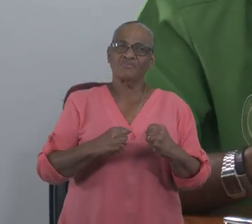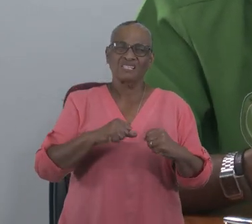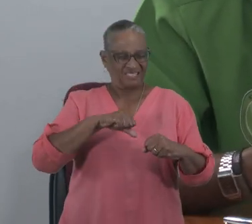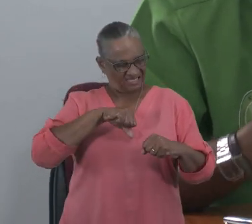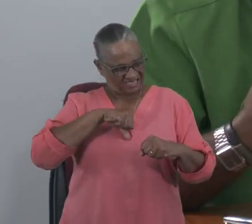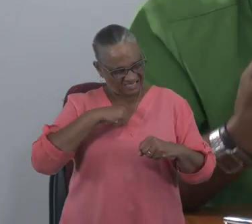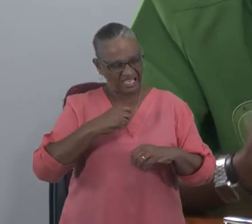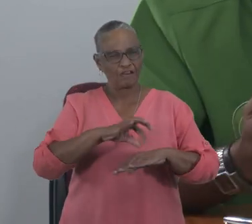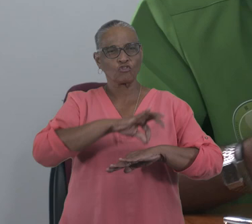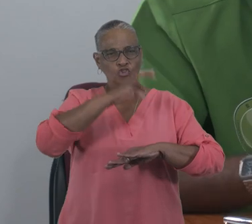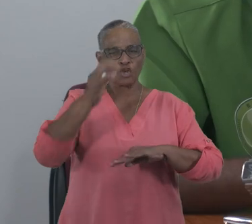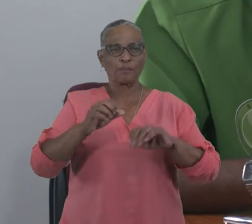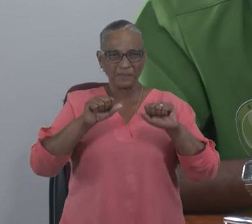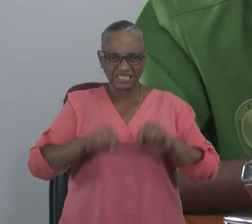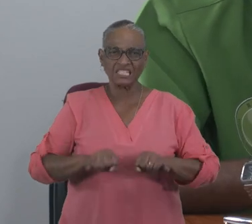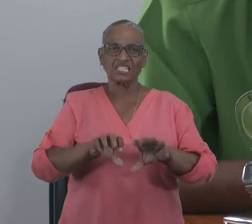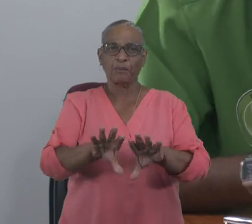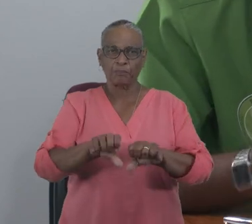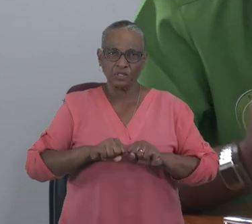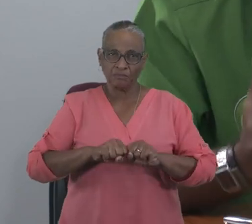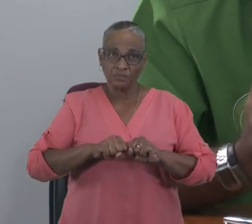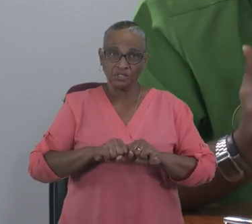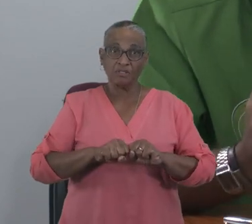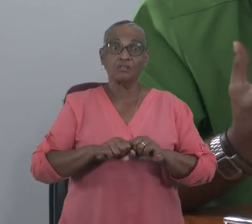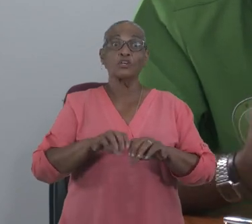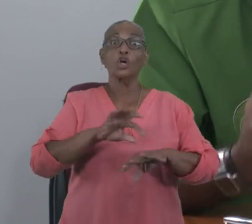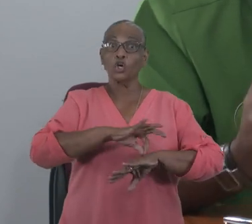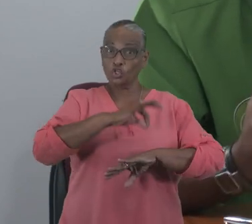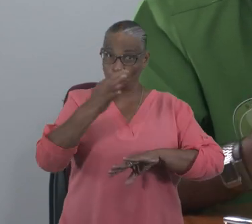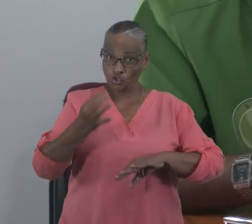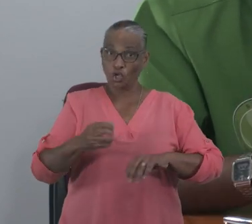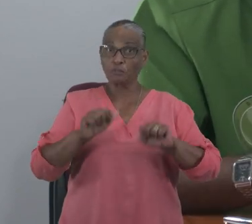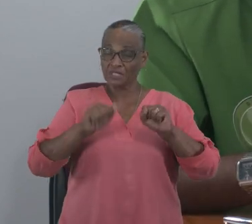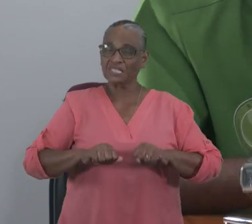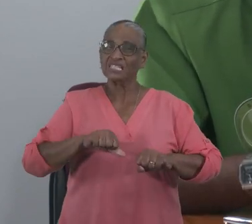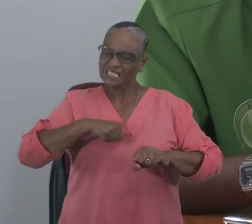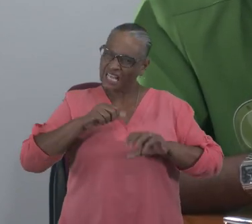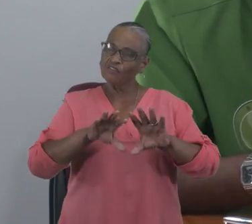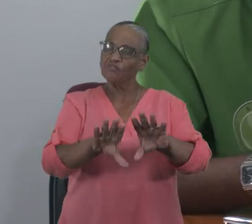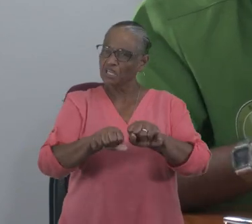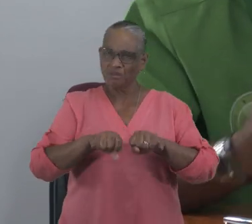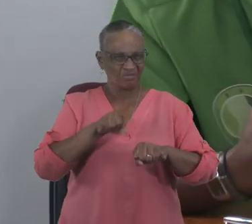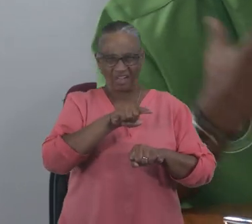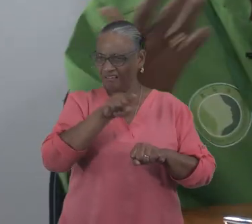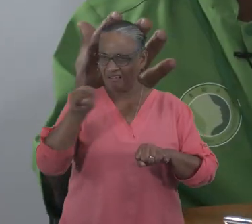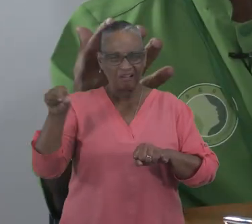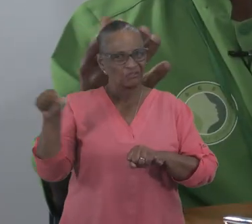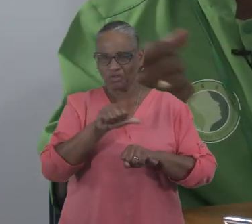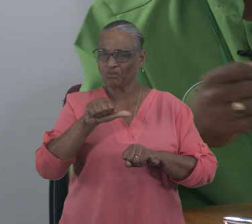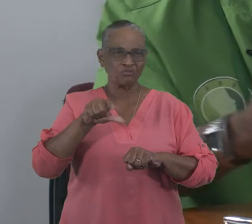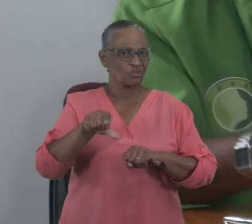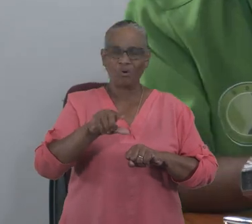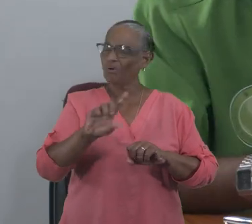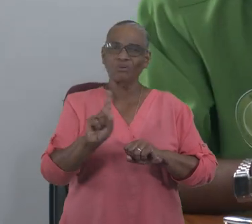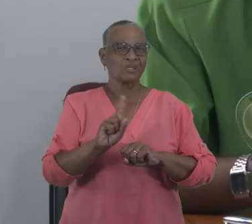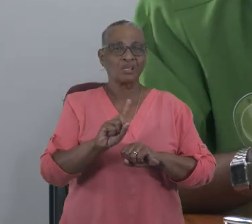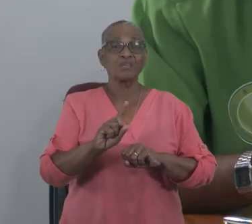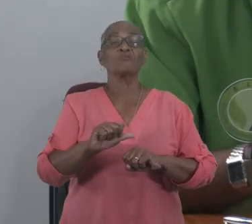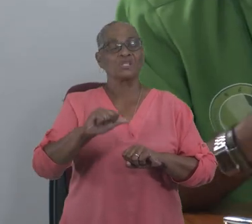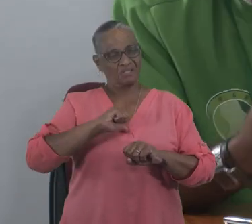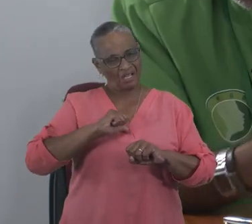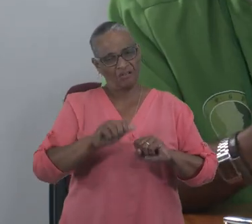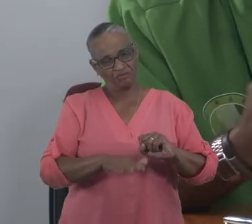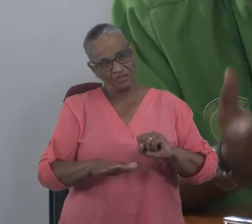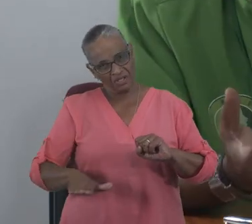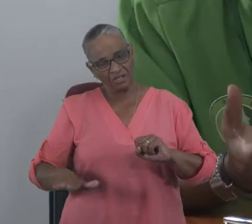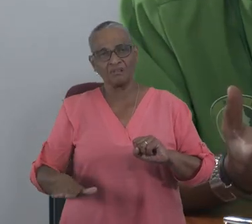teken. Gezonde beslissingen. U moet uw gezonde beslissingen zelf nemen. Dat kunnen wij niet voor u doen. Natuurlijk kunt u